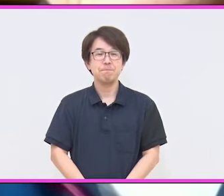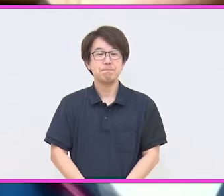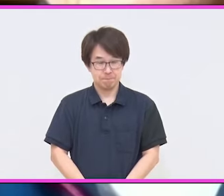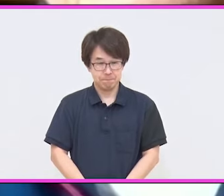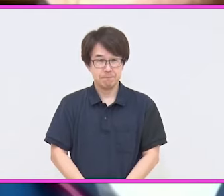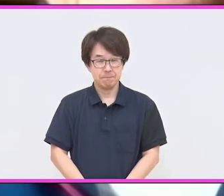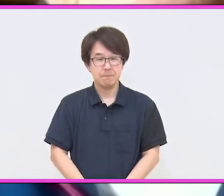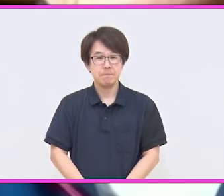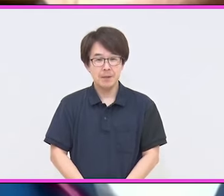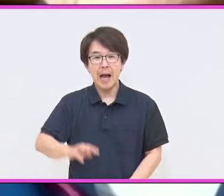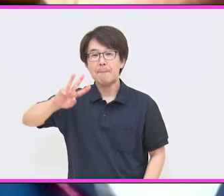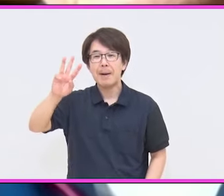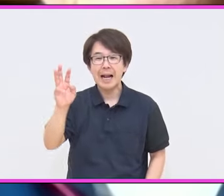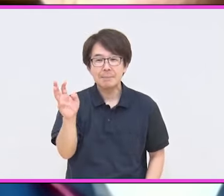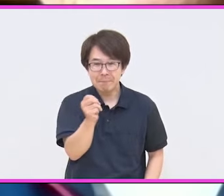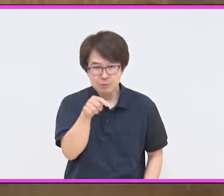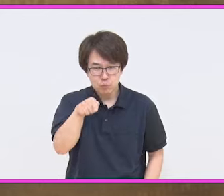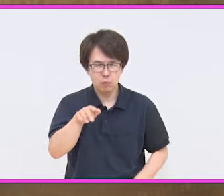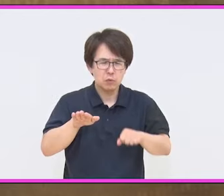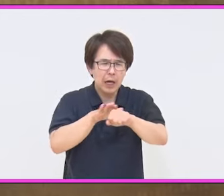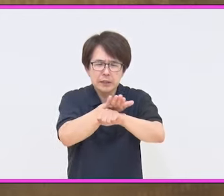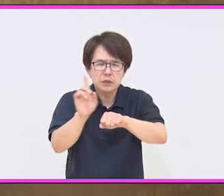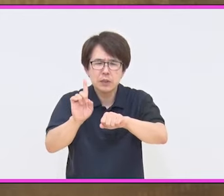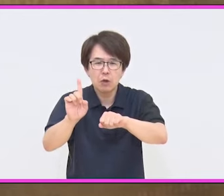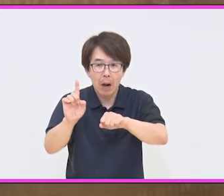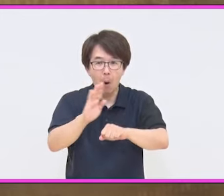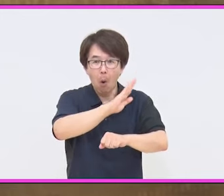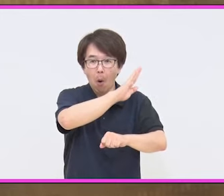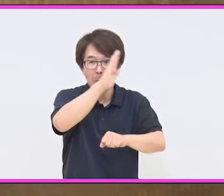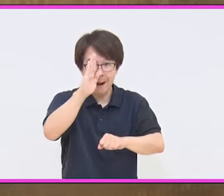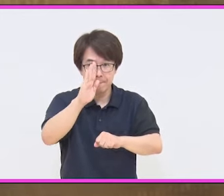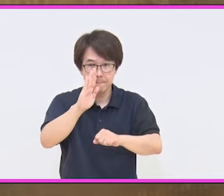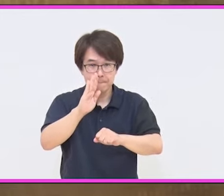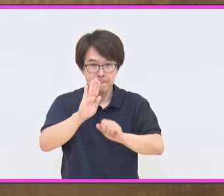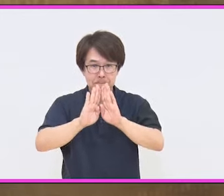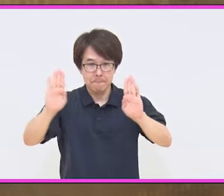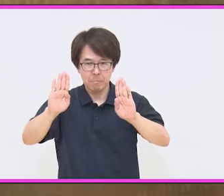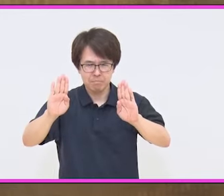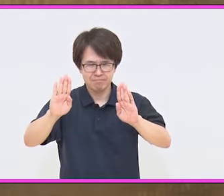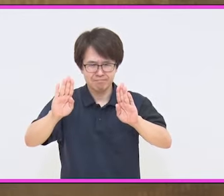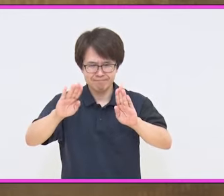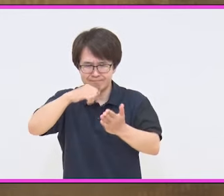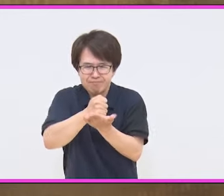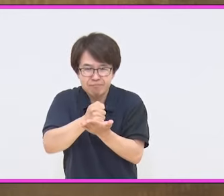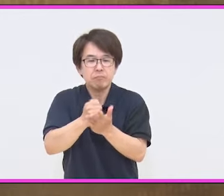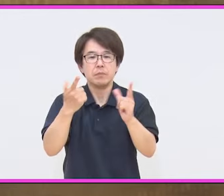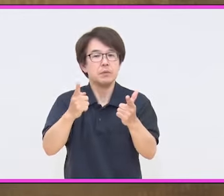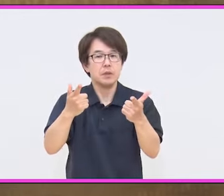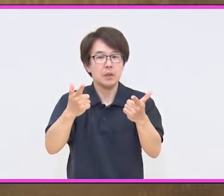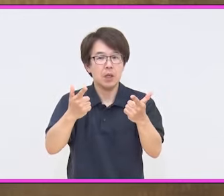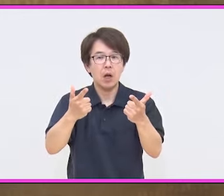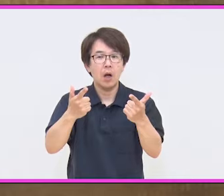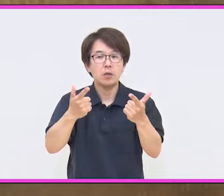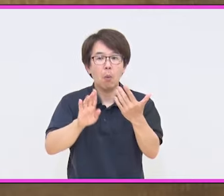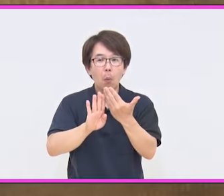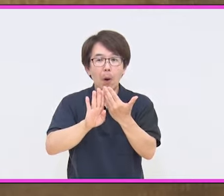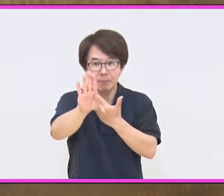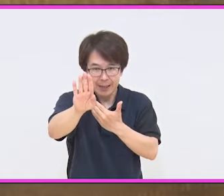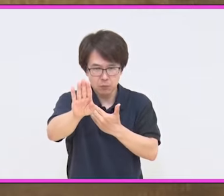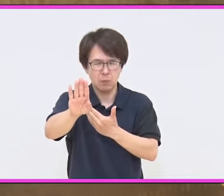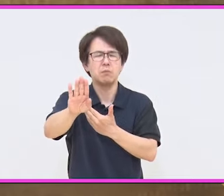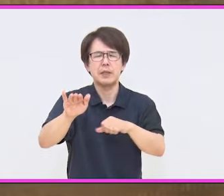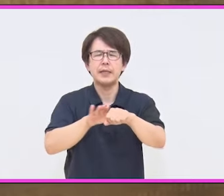そしてパラリンピックで大事なことは本番だけじゃなくてその後だと思うんですけれども、ロンドンでは終わってから